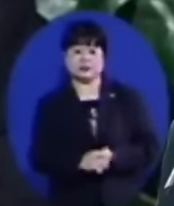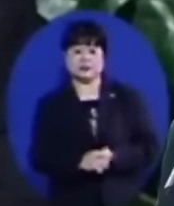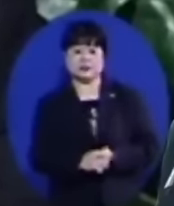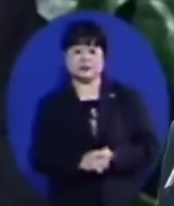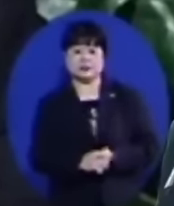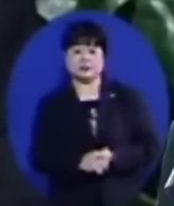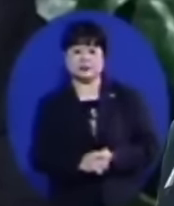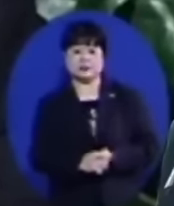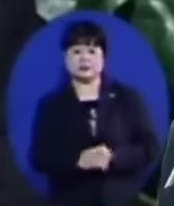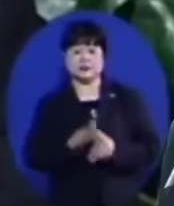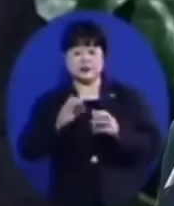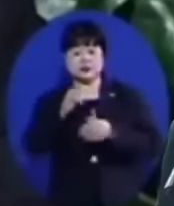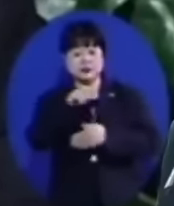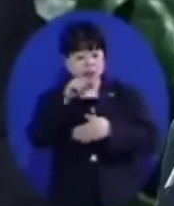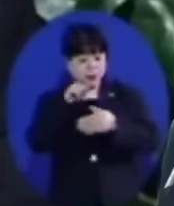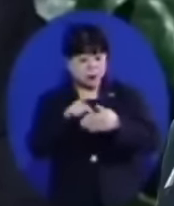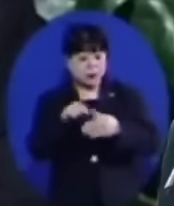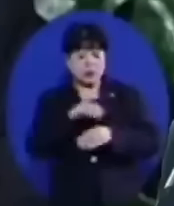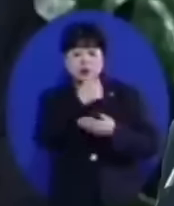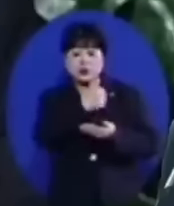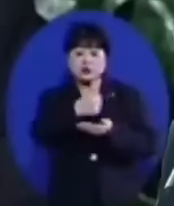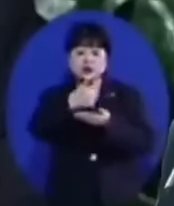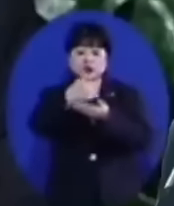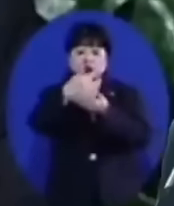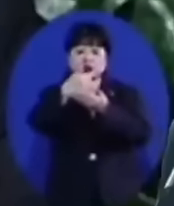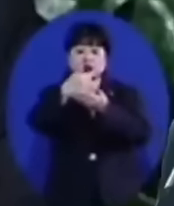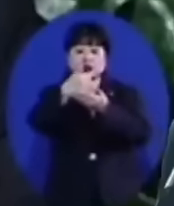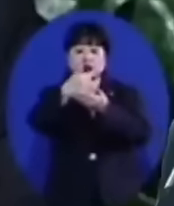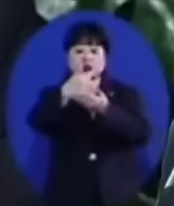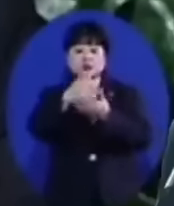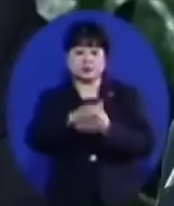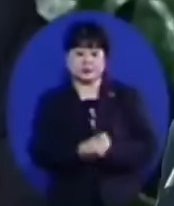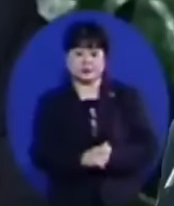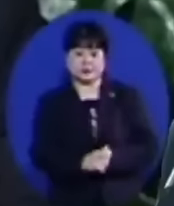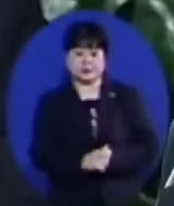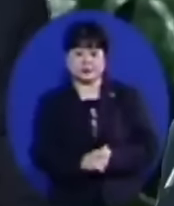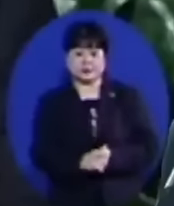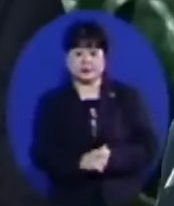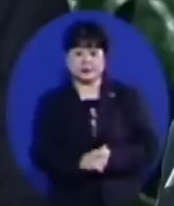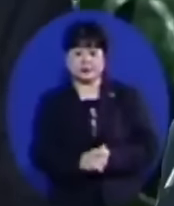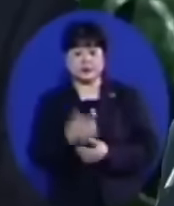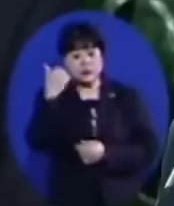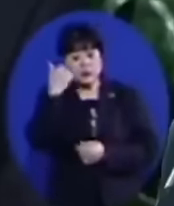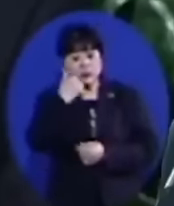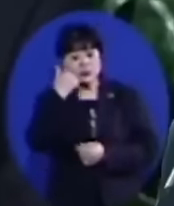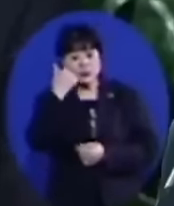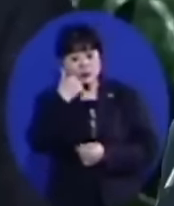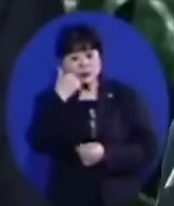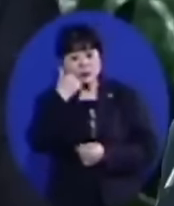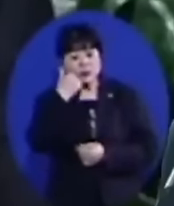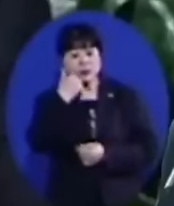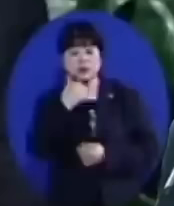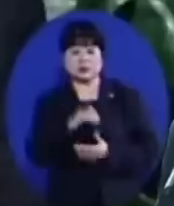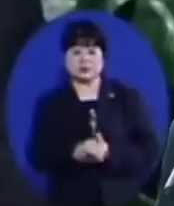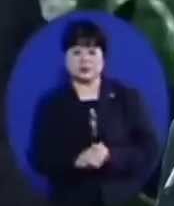이 지구상에 사는 사람은 모두 죽음의 그림자 밑에서 몸서리칩니다. 누구도 다 죽어야 되니까.